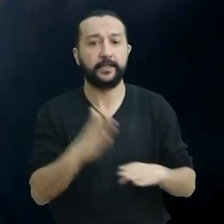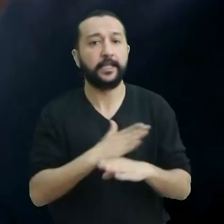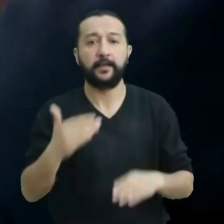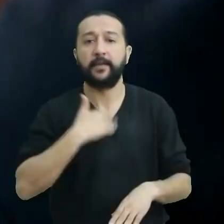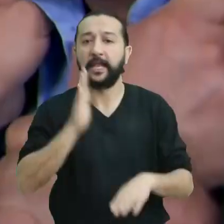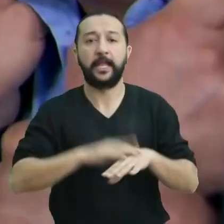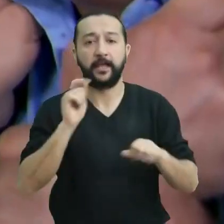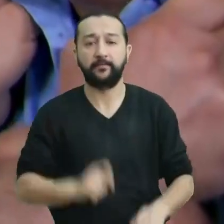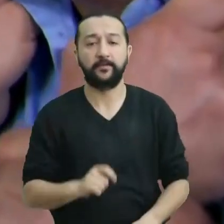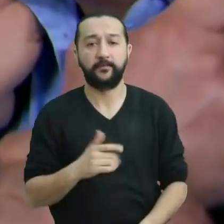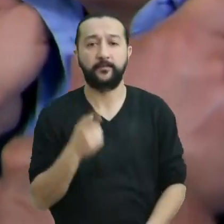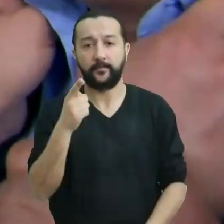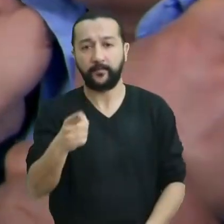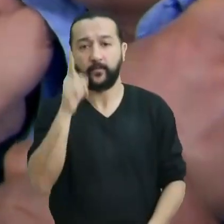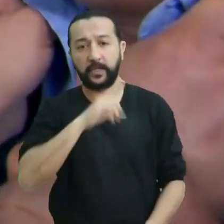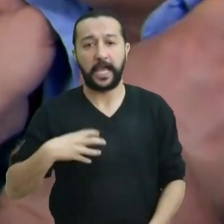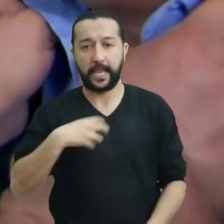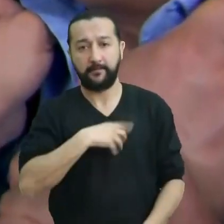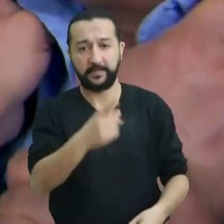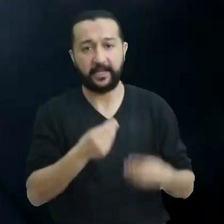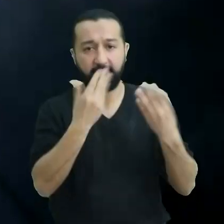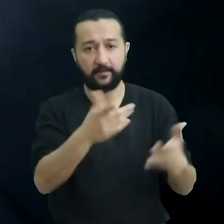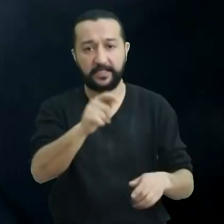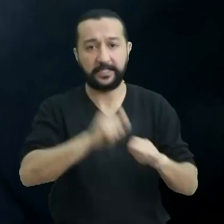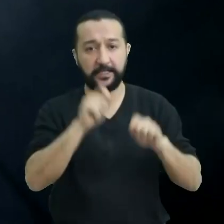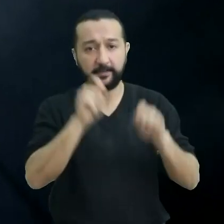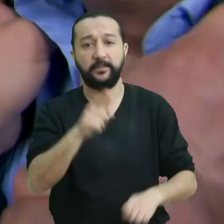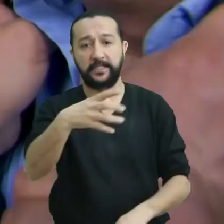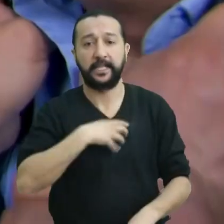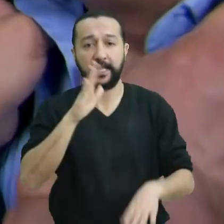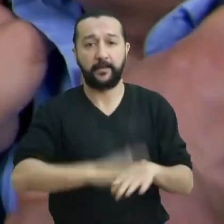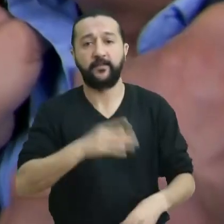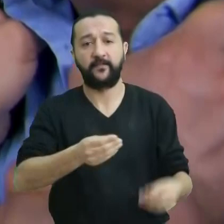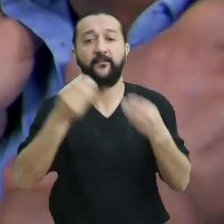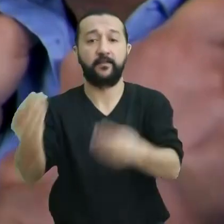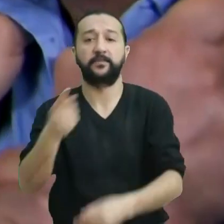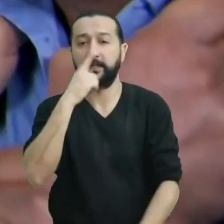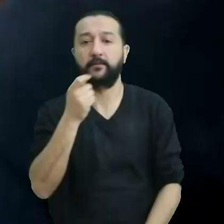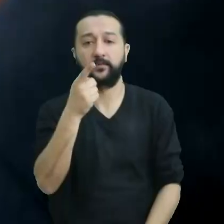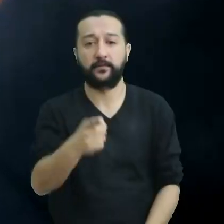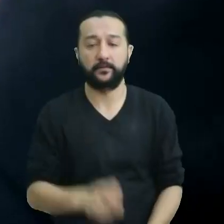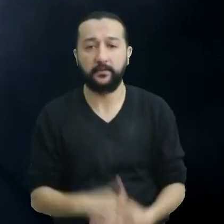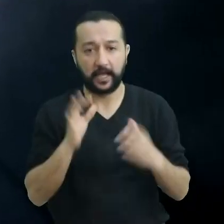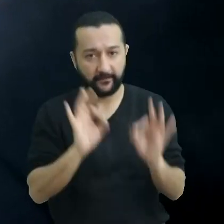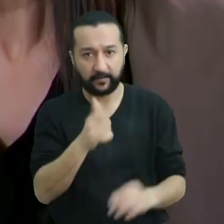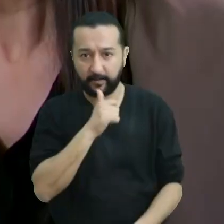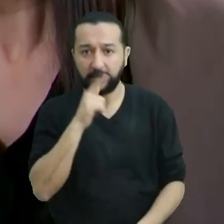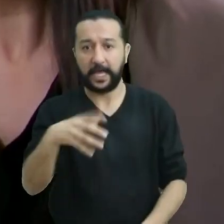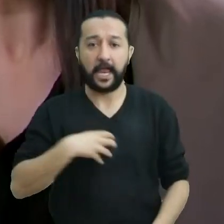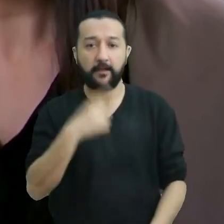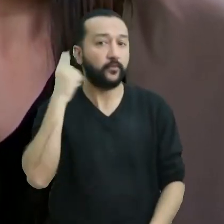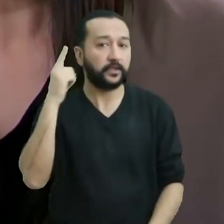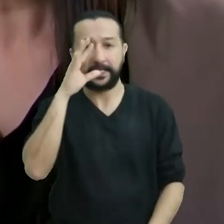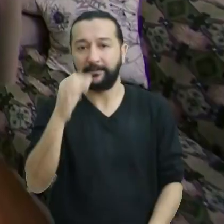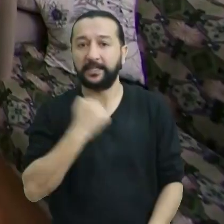Niye? Ben ne yaptım ki? Çünkü annem sana vermiş o resmi yaptır diye. Sen kendin yaptıracağına bunlara emanet etmişsin. Evet babacığım, annem bunu duysa